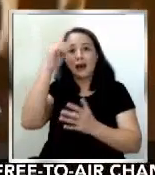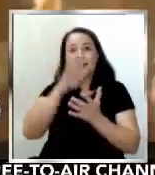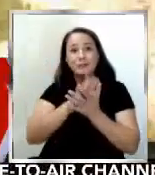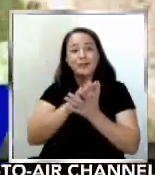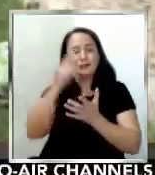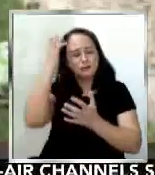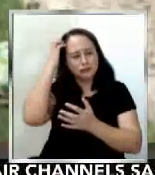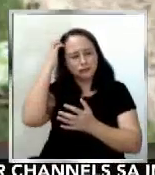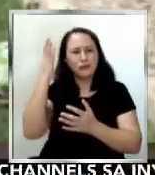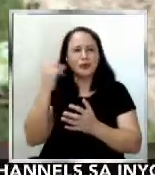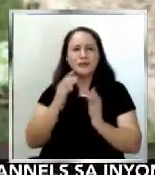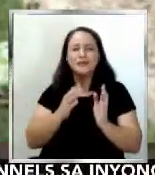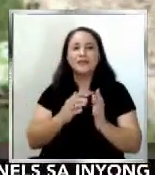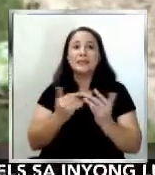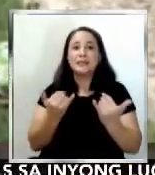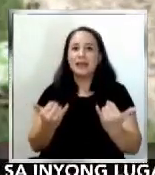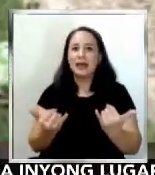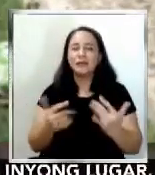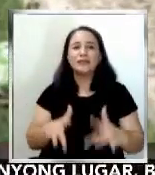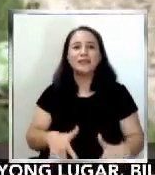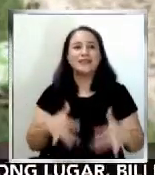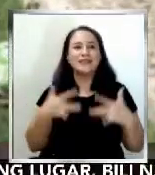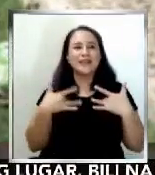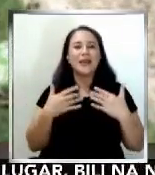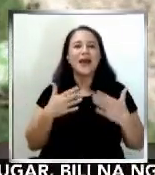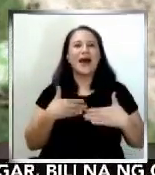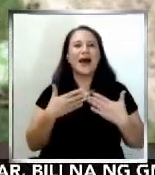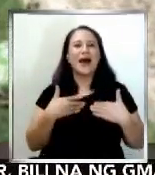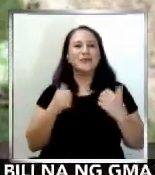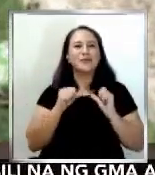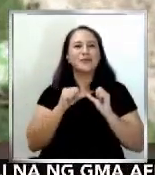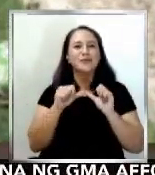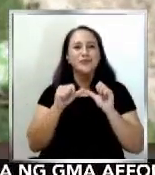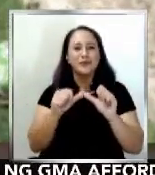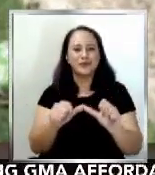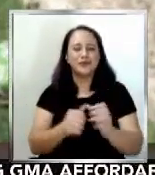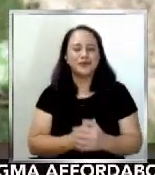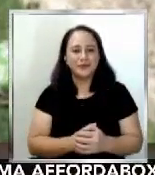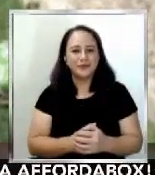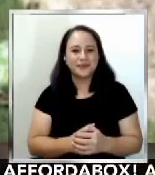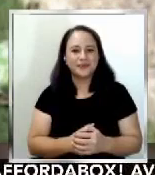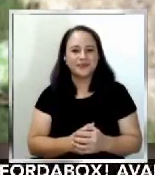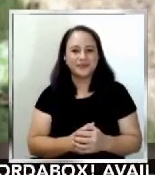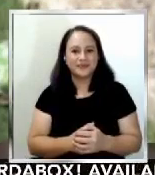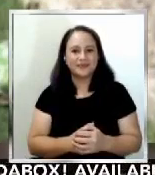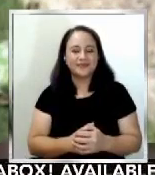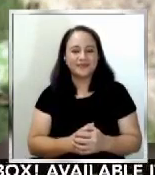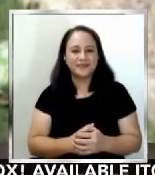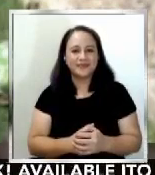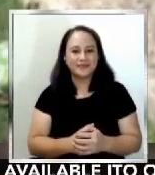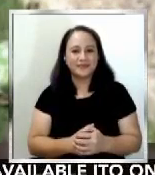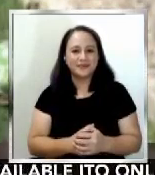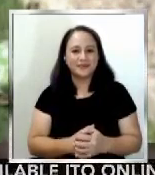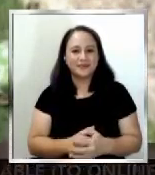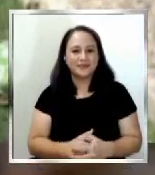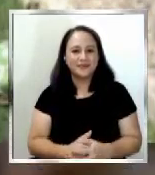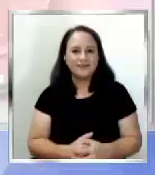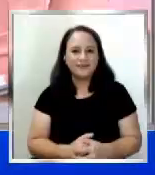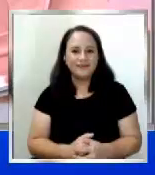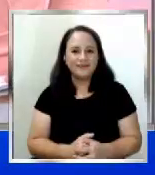ngayon, they're living happily ever after. Salima Rafra, Nakatutok, 24 Oras.